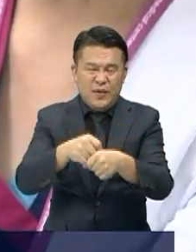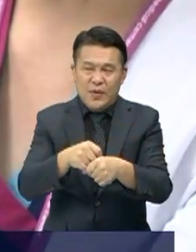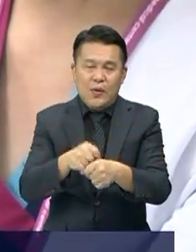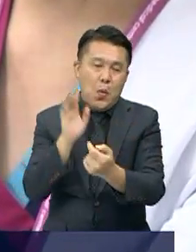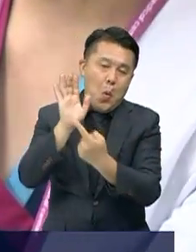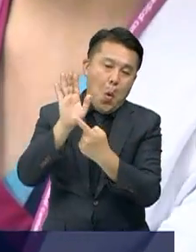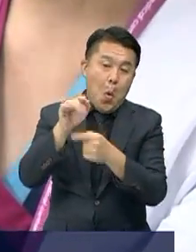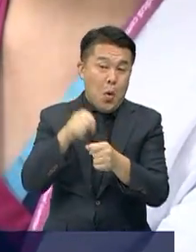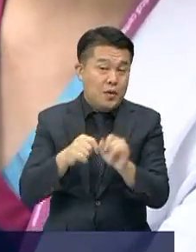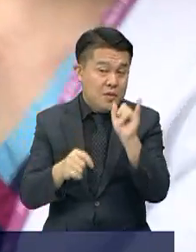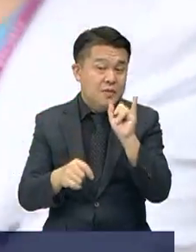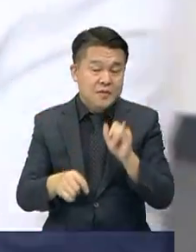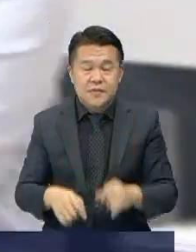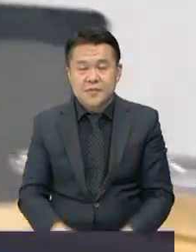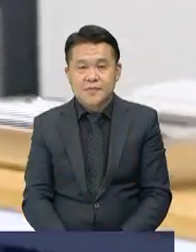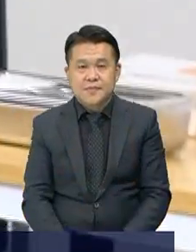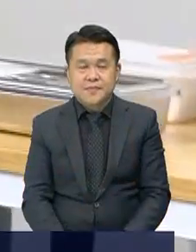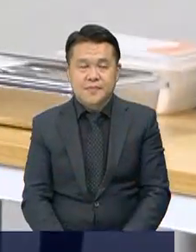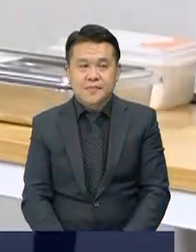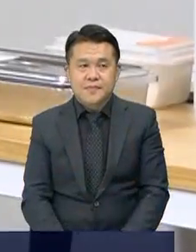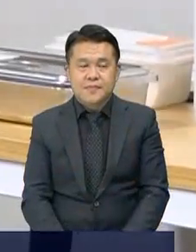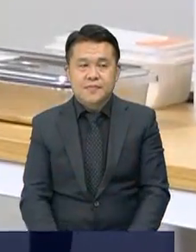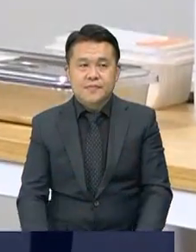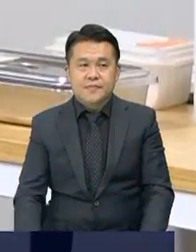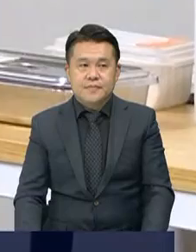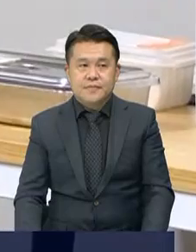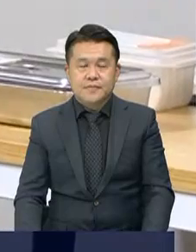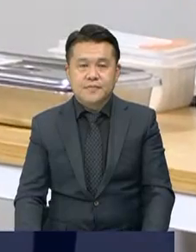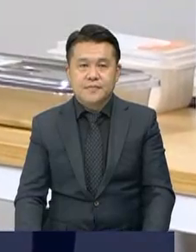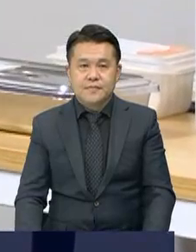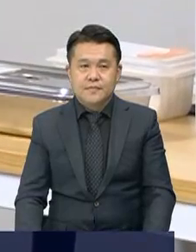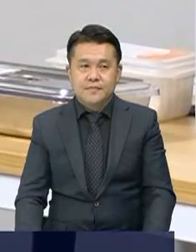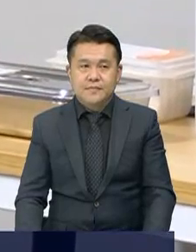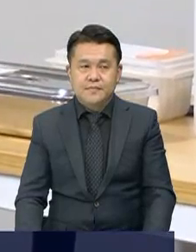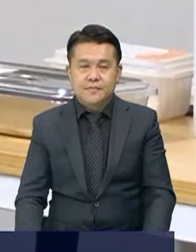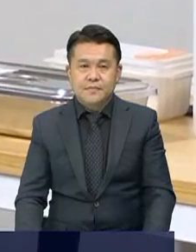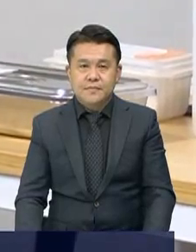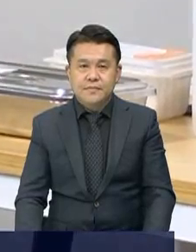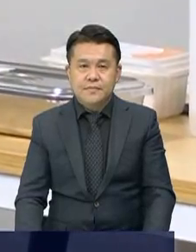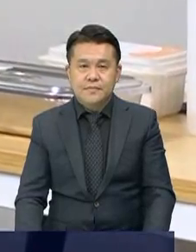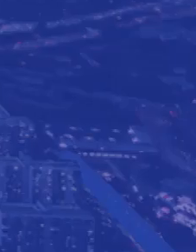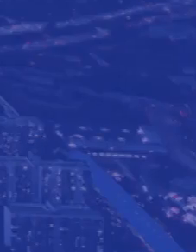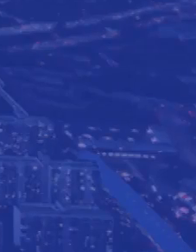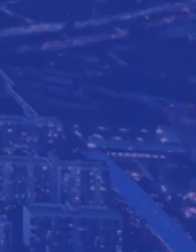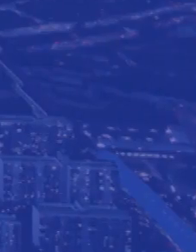독려하겠다는 뜻도 담겨 있다고 청와대는 설명했습니다. SBS 문주모입니다.